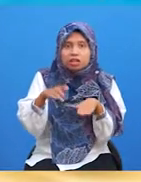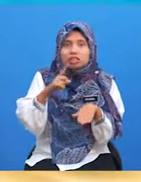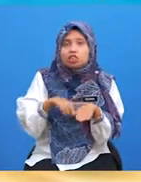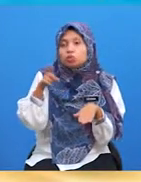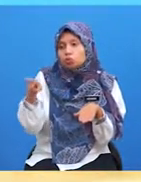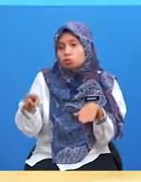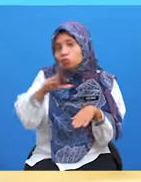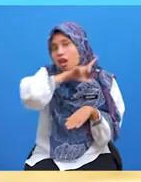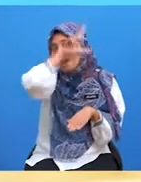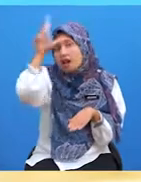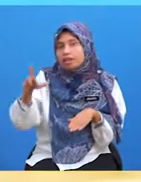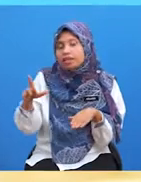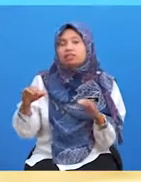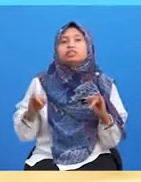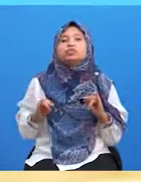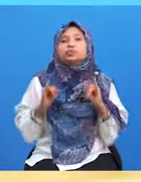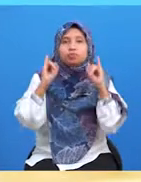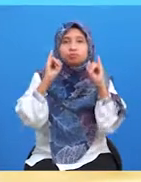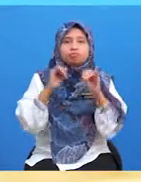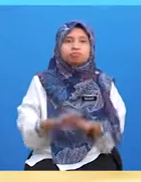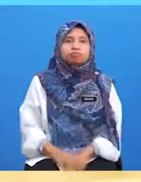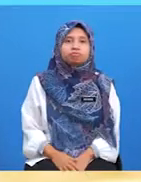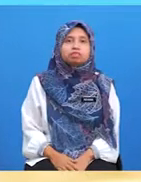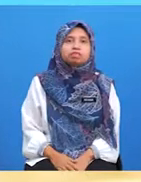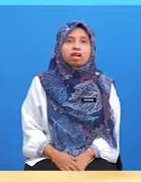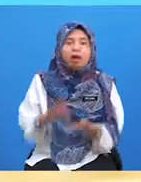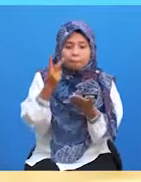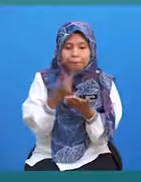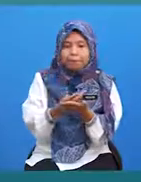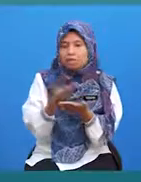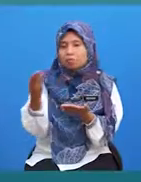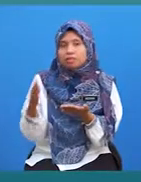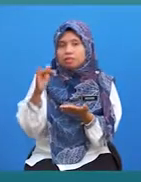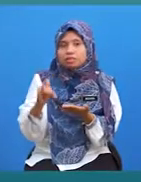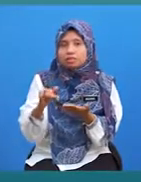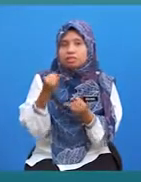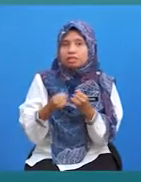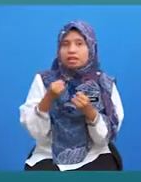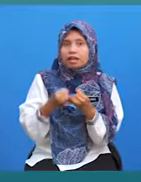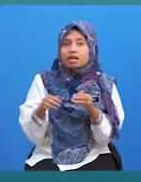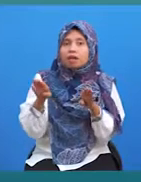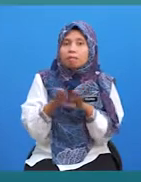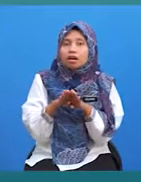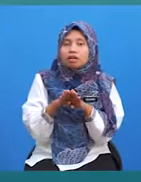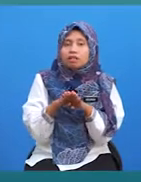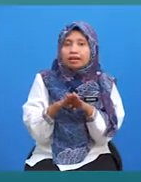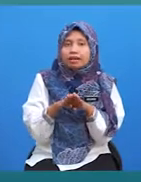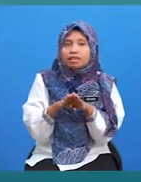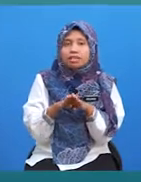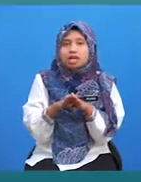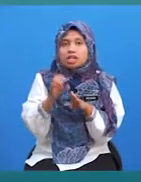dijunjung. Manakala, peribahasa yang terakhir ialah bagai sirih pulang ke